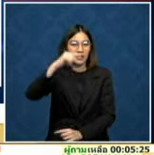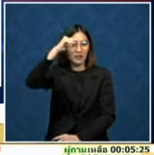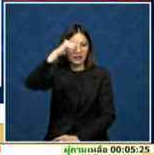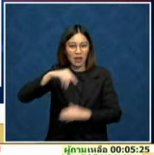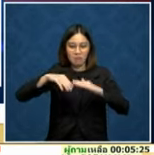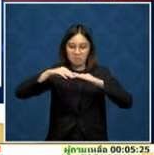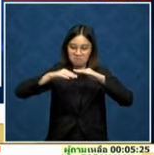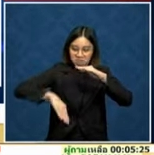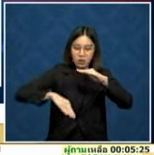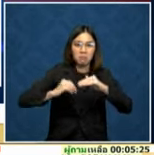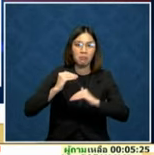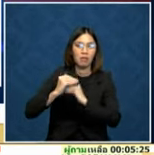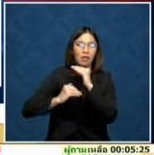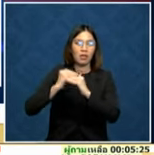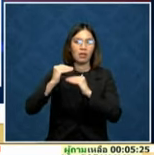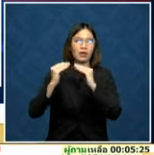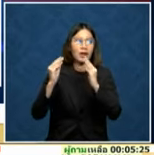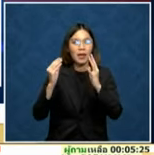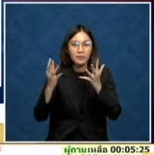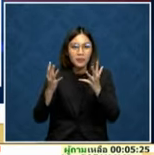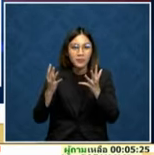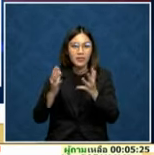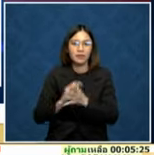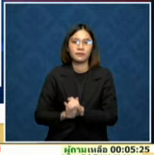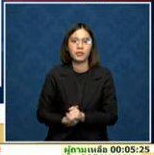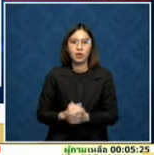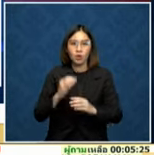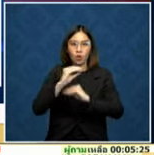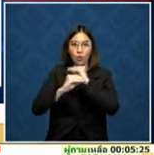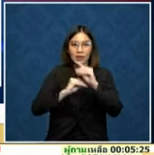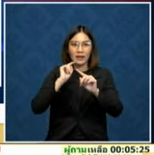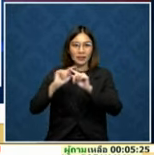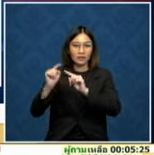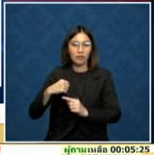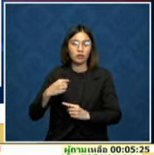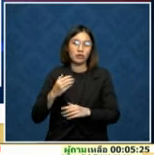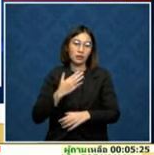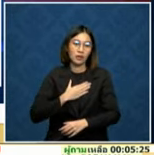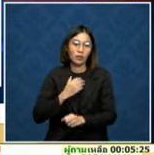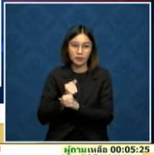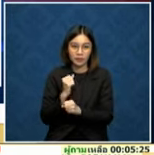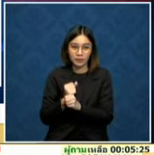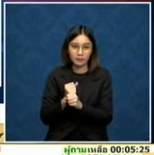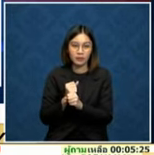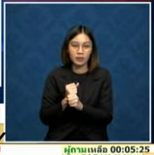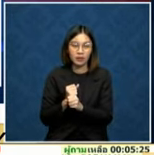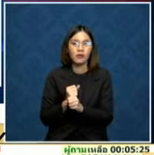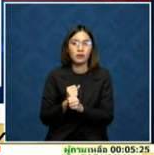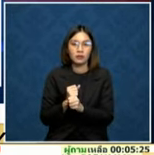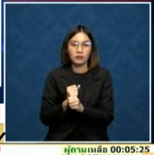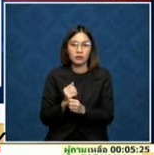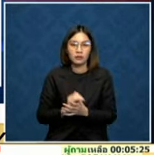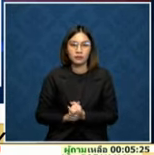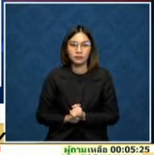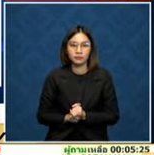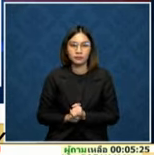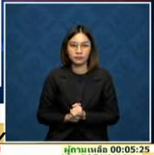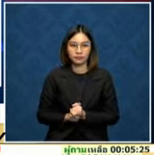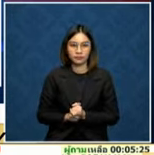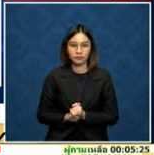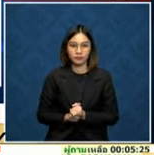ี Infrastructure Development โครงการใหๆี่เราทำกมาทำให้จรๆ